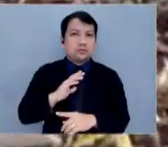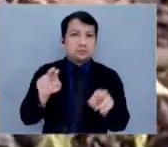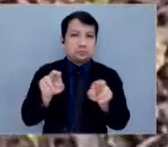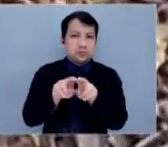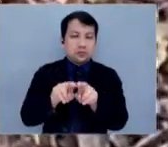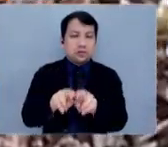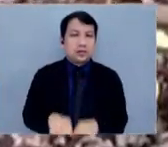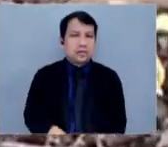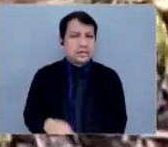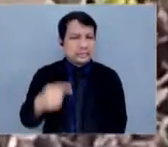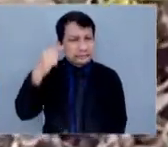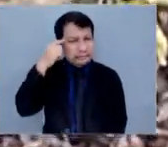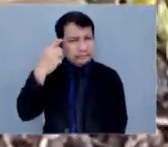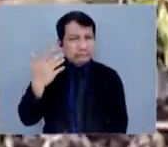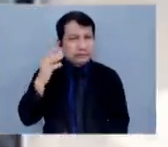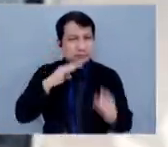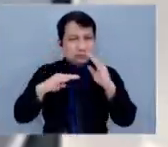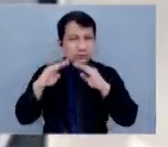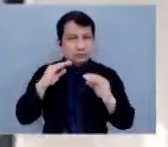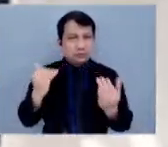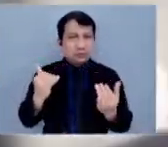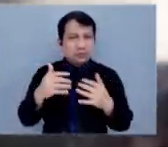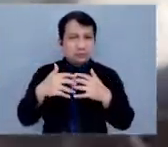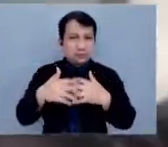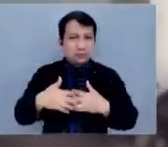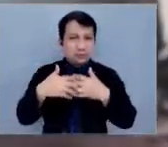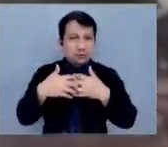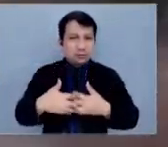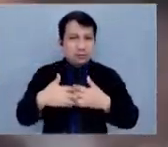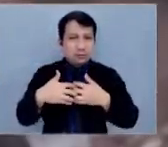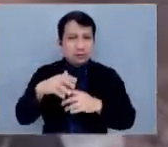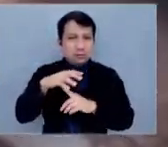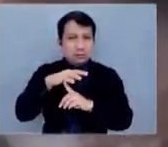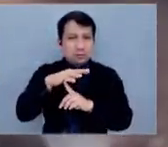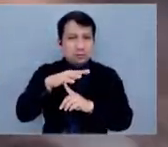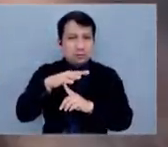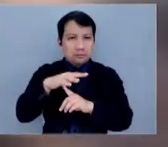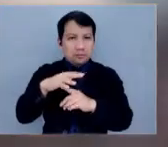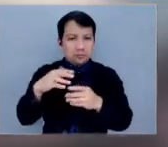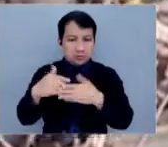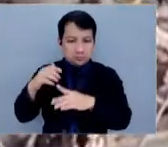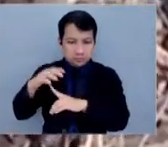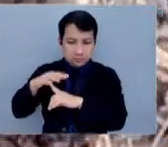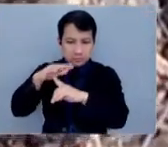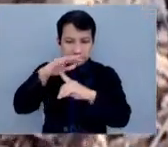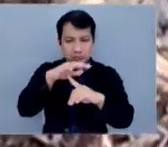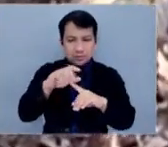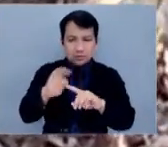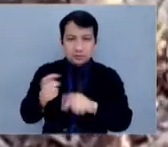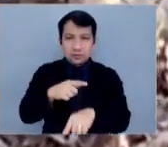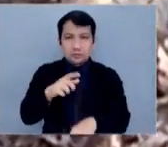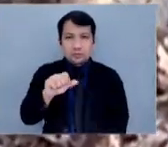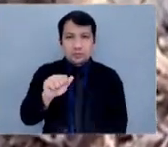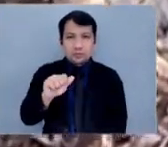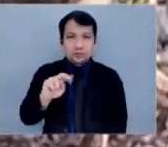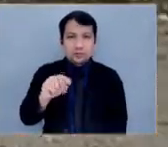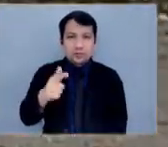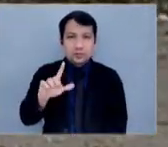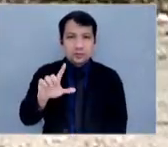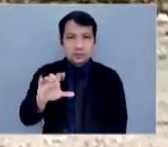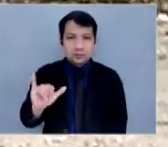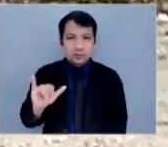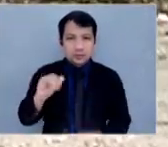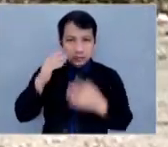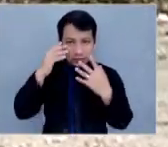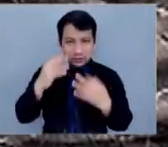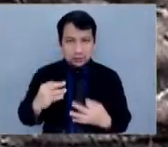tingin nila, posibleng nagkaroon ng problema ang helicopter ilang metro mula sa Sangli Airport. Posible raw na nagdesisyon ng mga piloto na